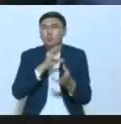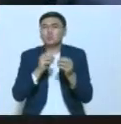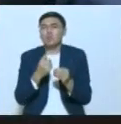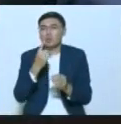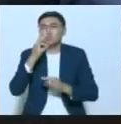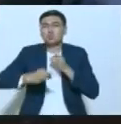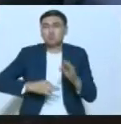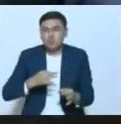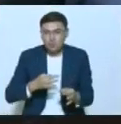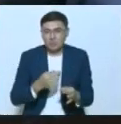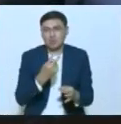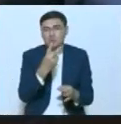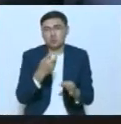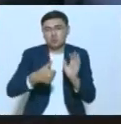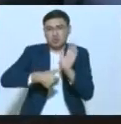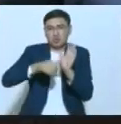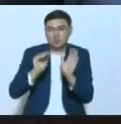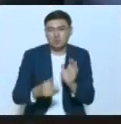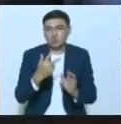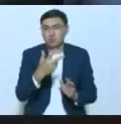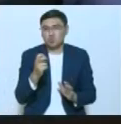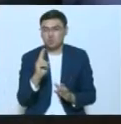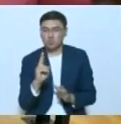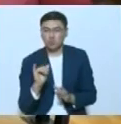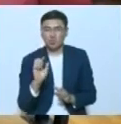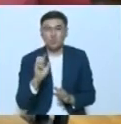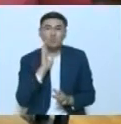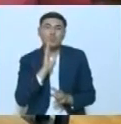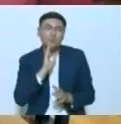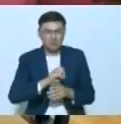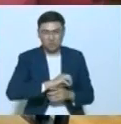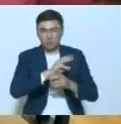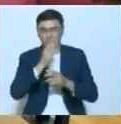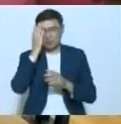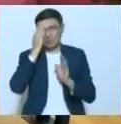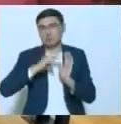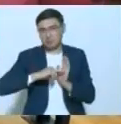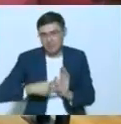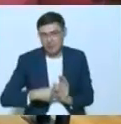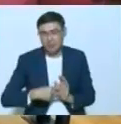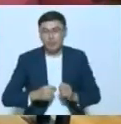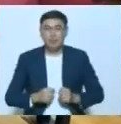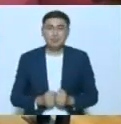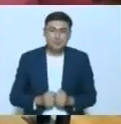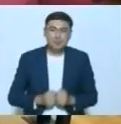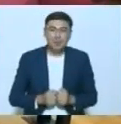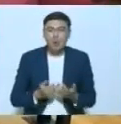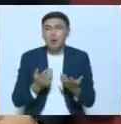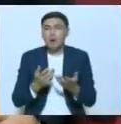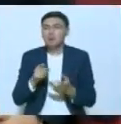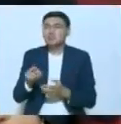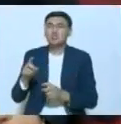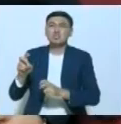орташа есеппен 206.300 текше метрге жетеді деп жоспарланып отыр. Аймақ басшысы облысты тіршілік нәрімен қамтып отырған